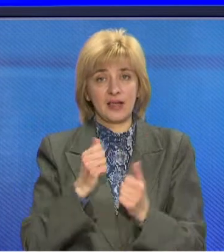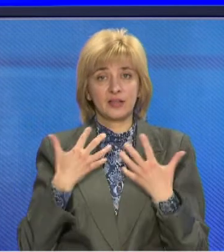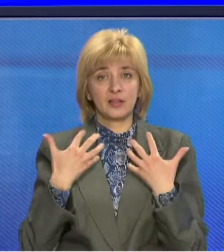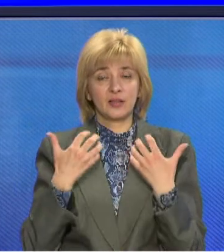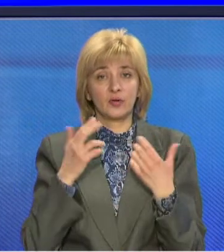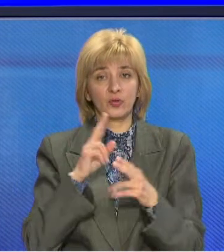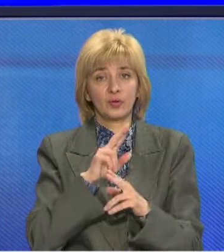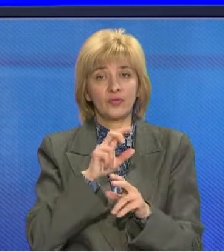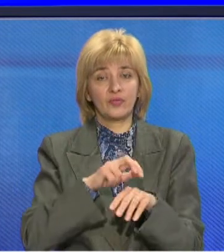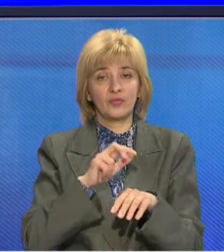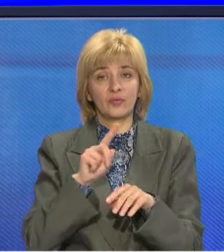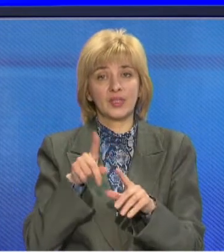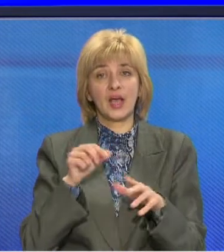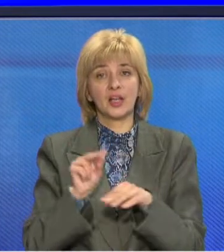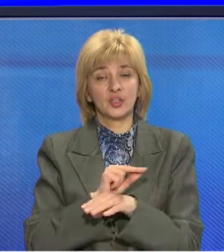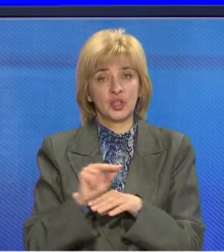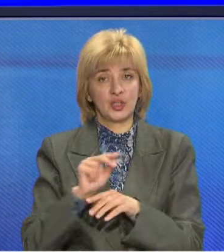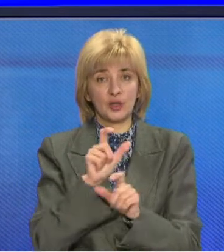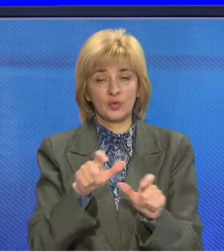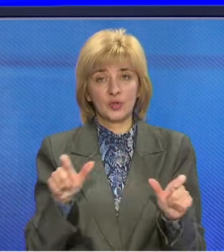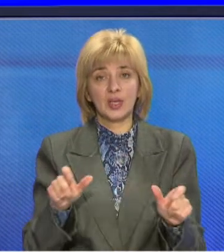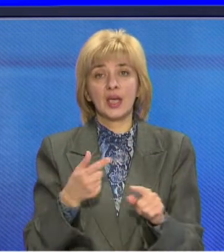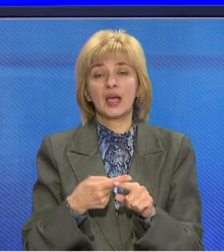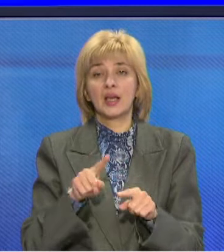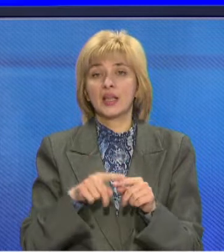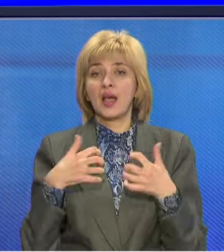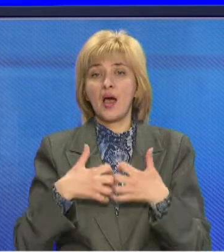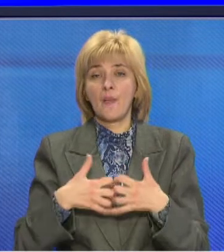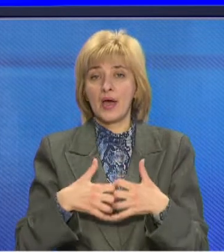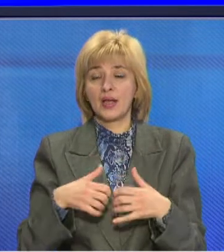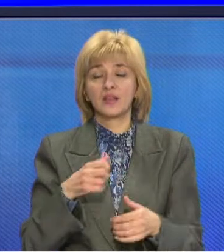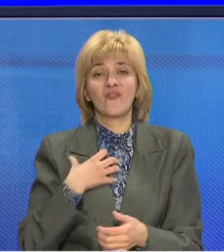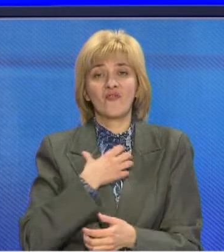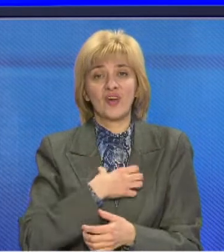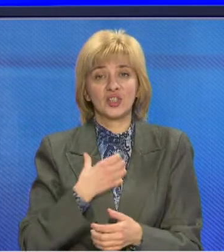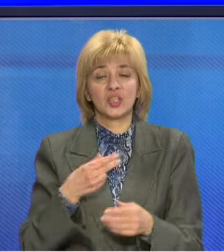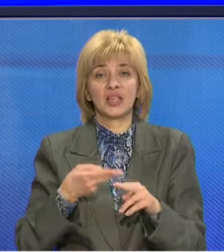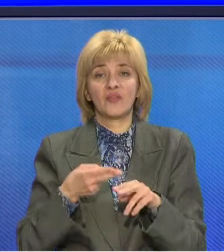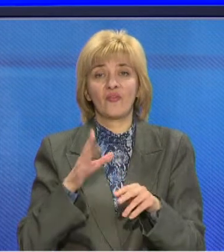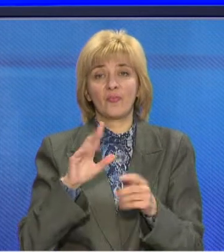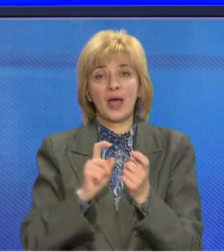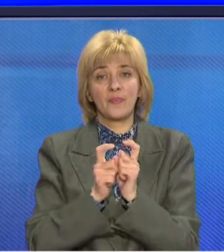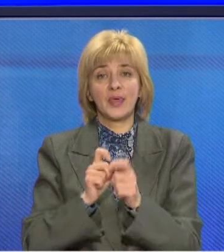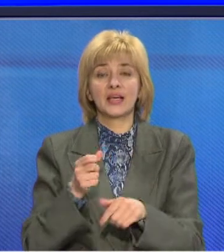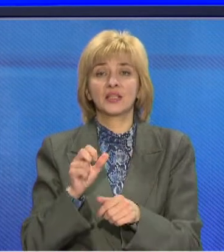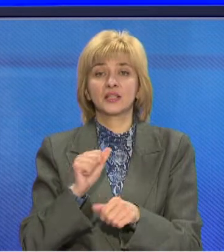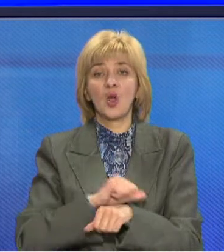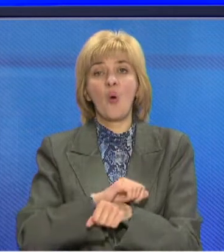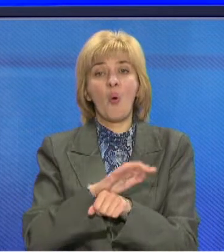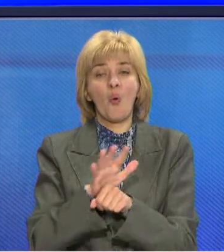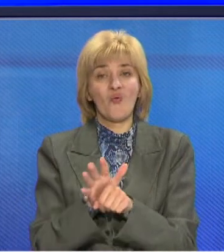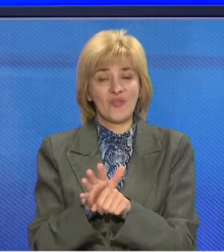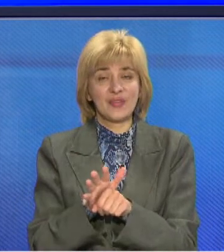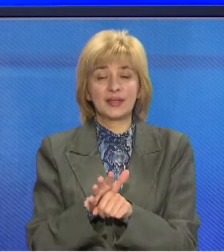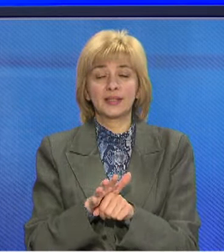легких – одно из самых каштовных и эффективных обсталяваний, актуальных у борьбе с COVID-19, подкресливают специалисты. На данный